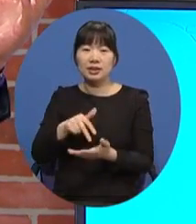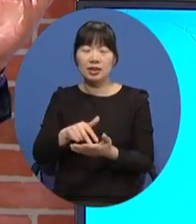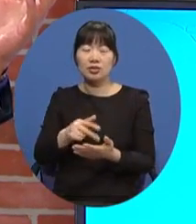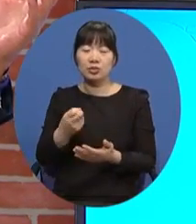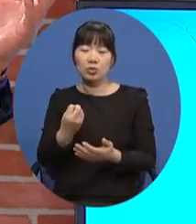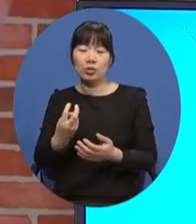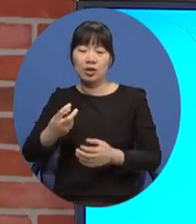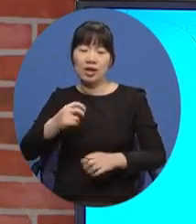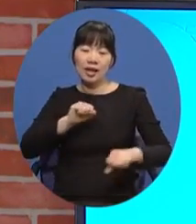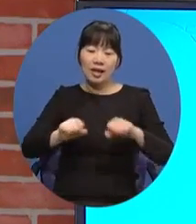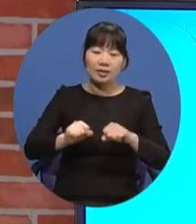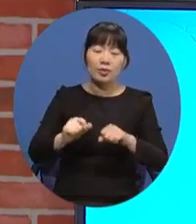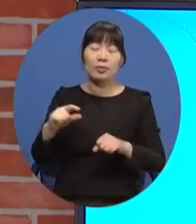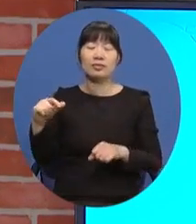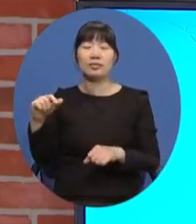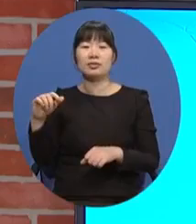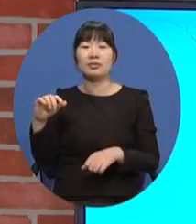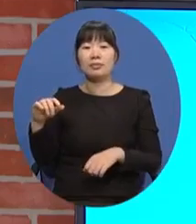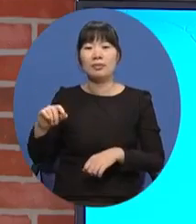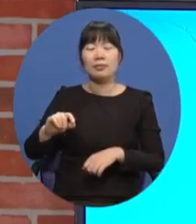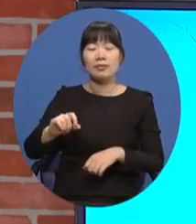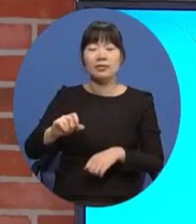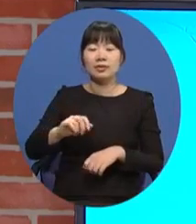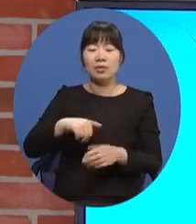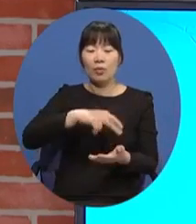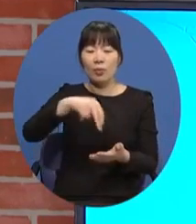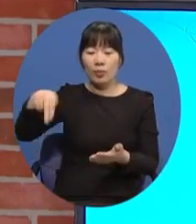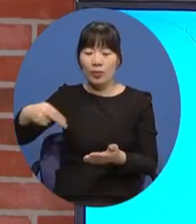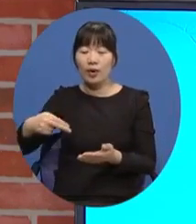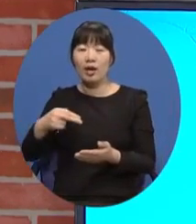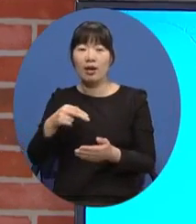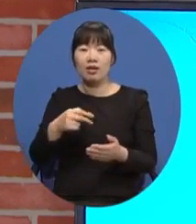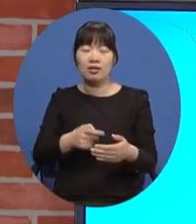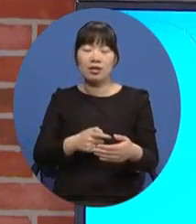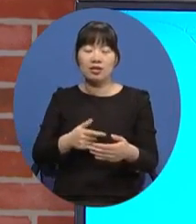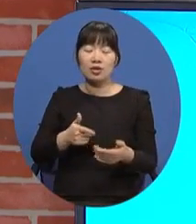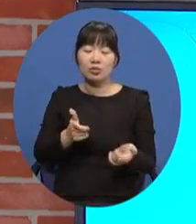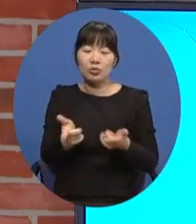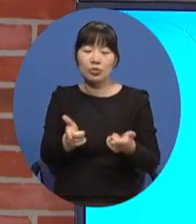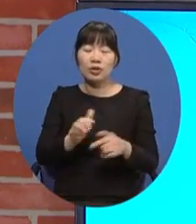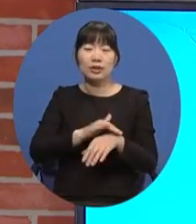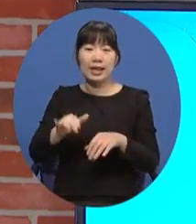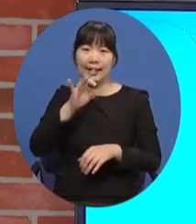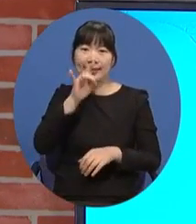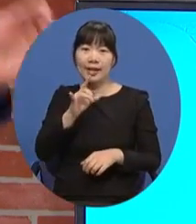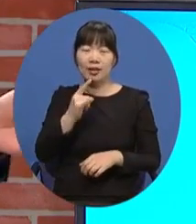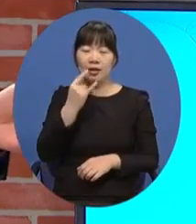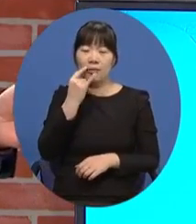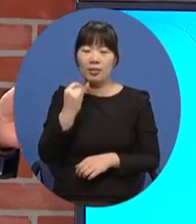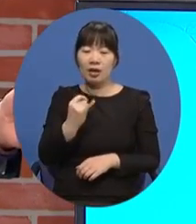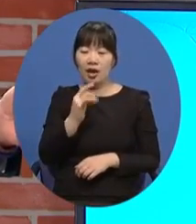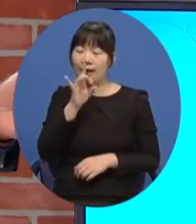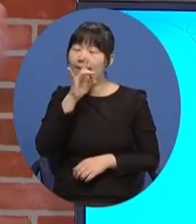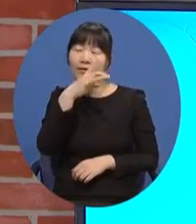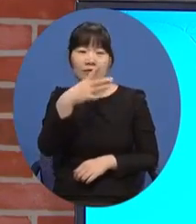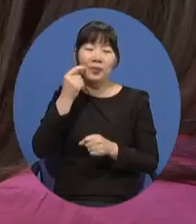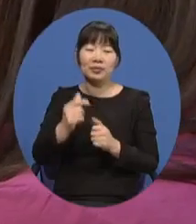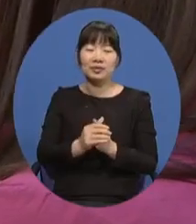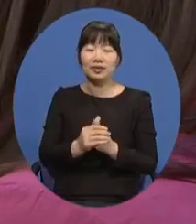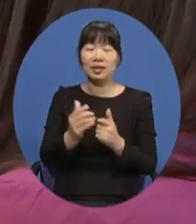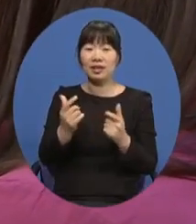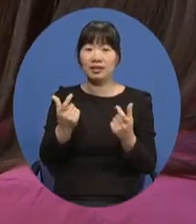아이들이 있습니다. 이제 그런 아이들은 그런 절제가 잘 되지가 않습니다. 그때는 엄마가 안 돼